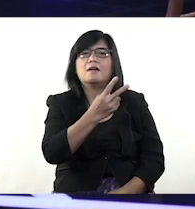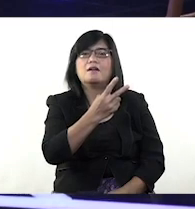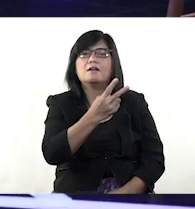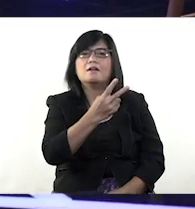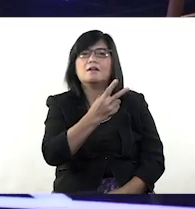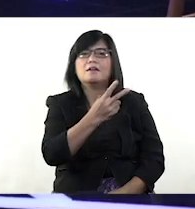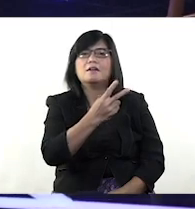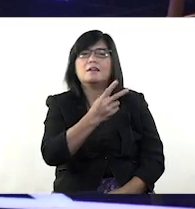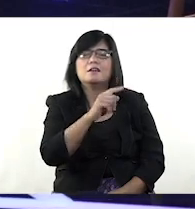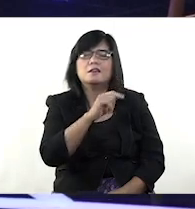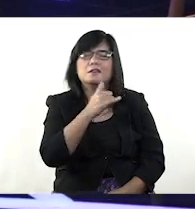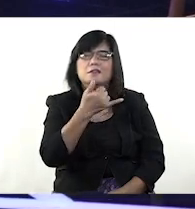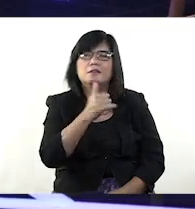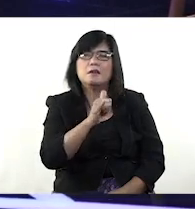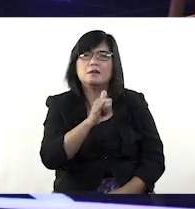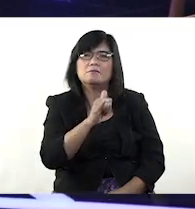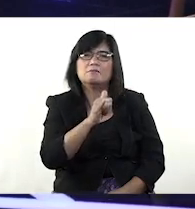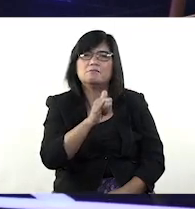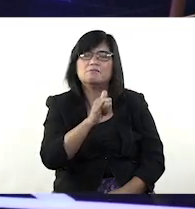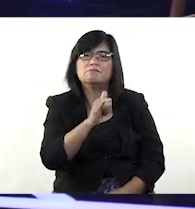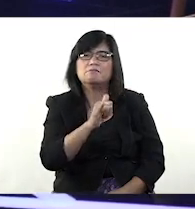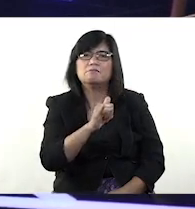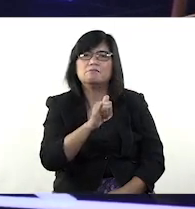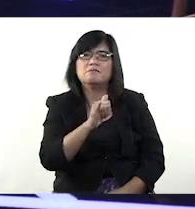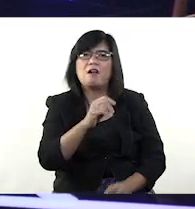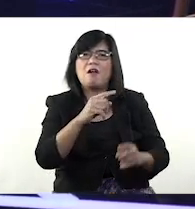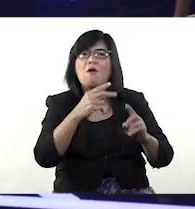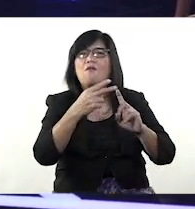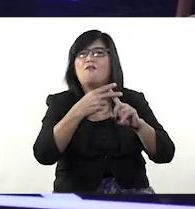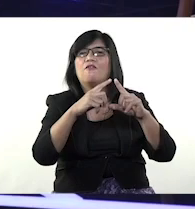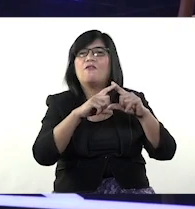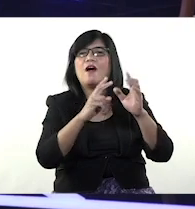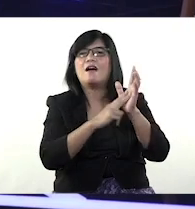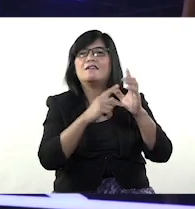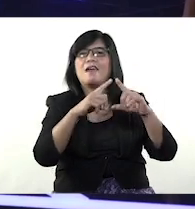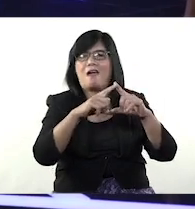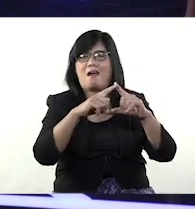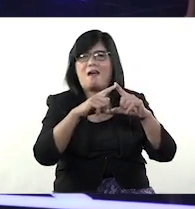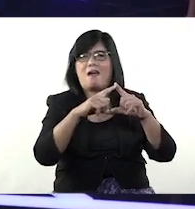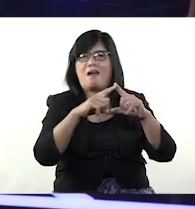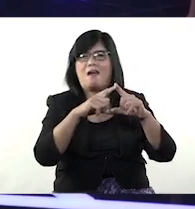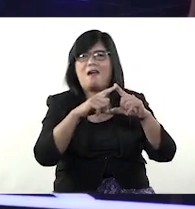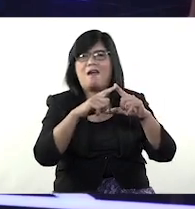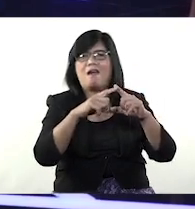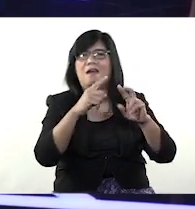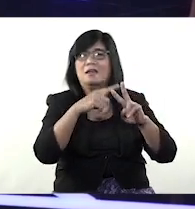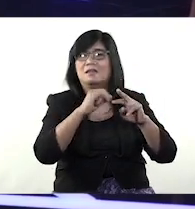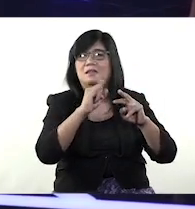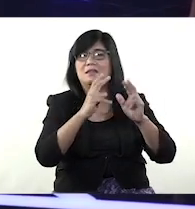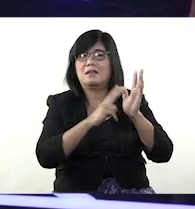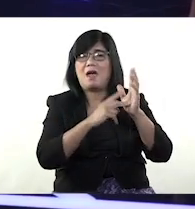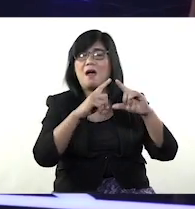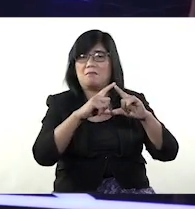the best sesuatu yang Hai Fana nge-lag sesuatu yang hina